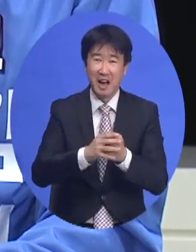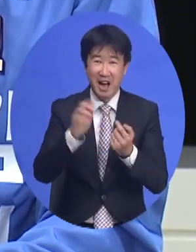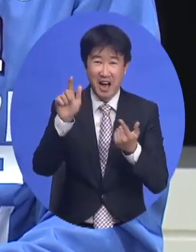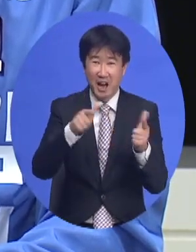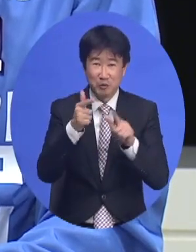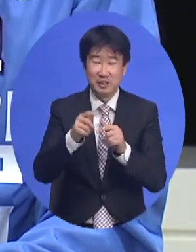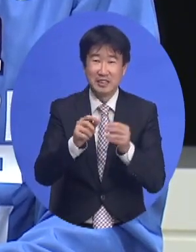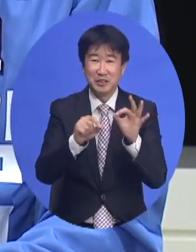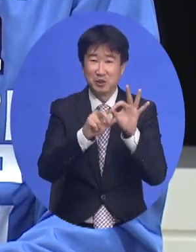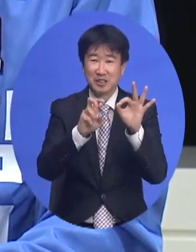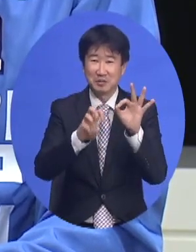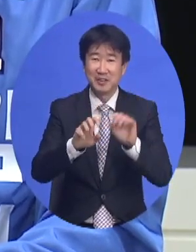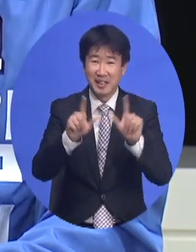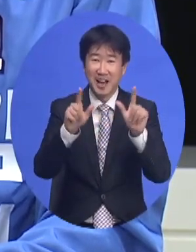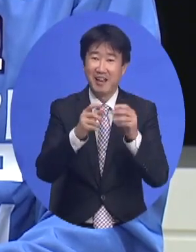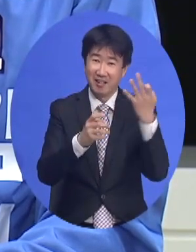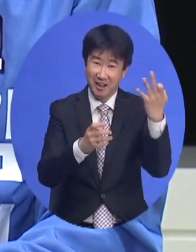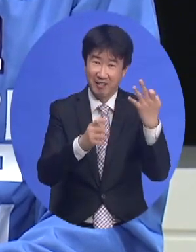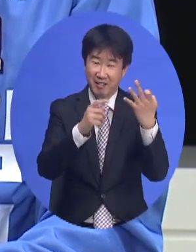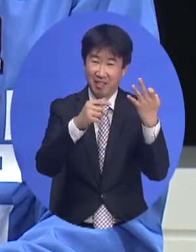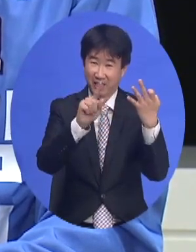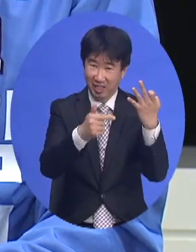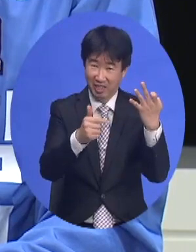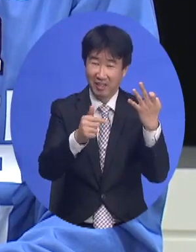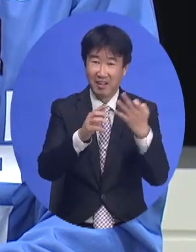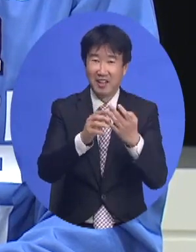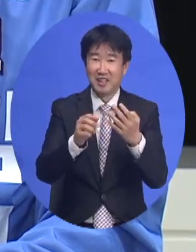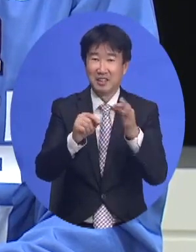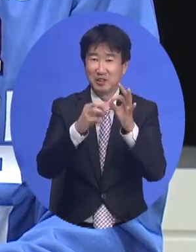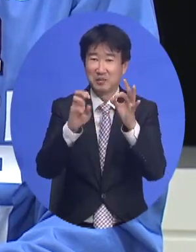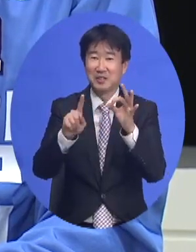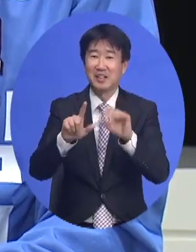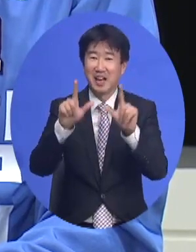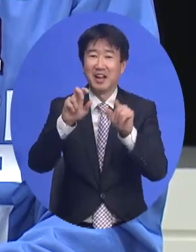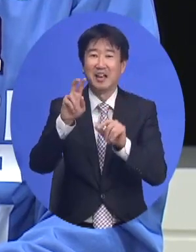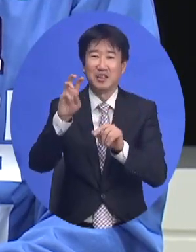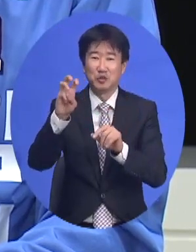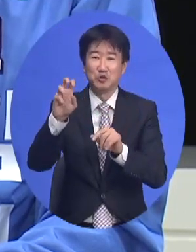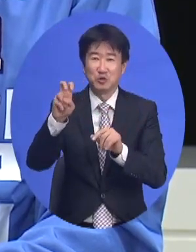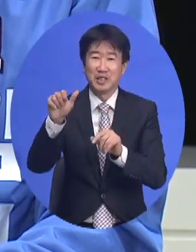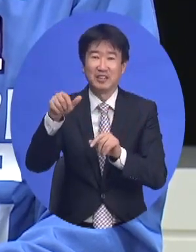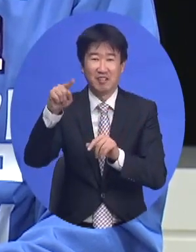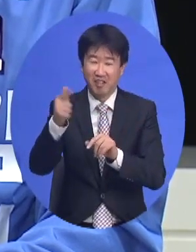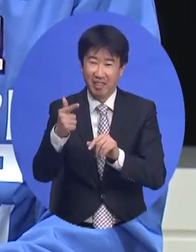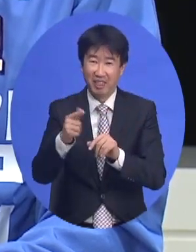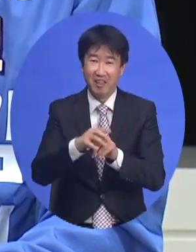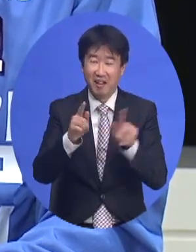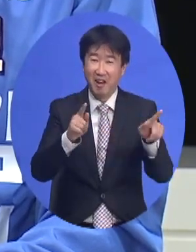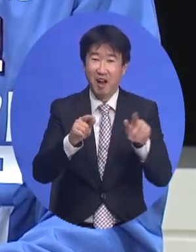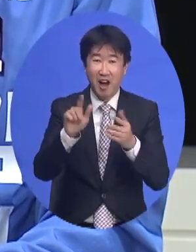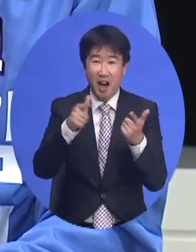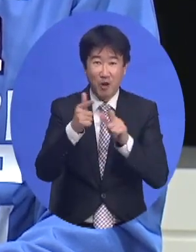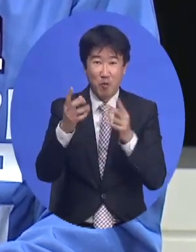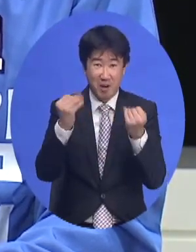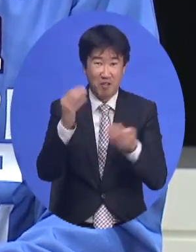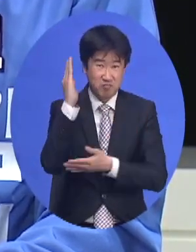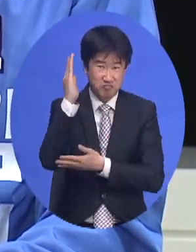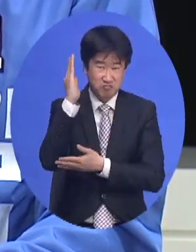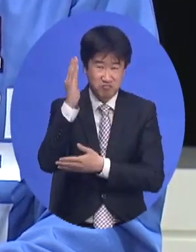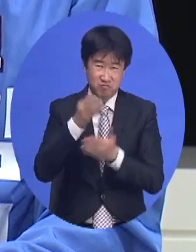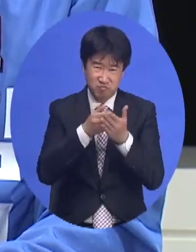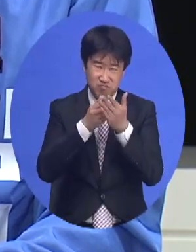말하자면 10월 30일에는 14건, 31일에는 25건 이렇게 하루에 이런 많은